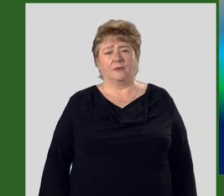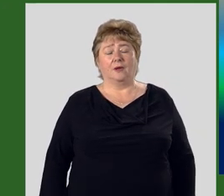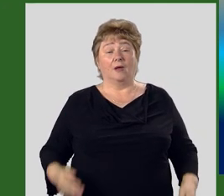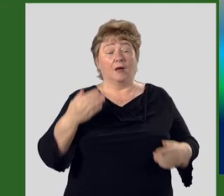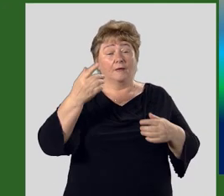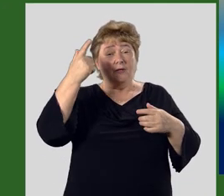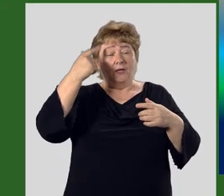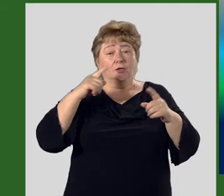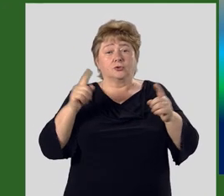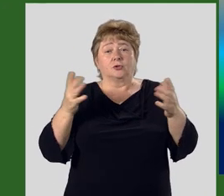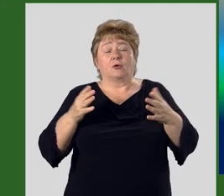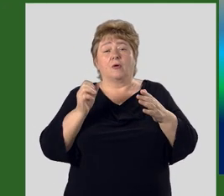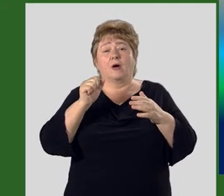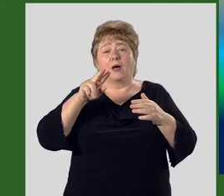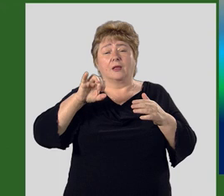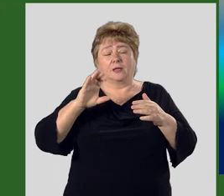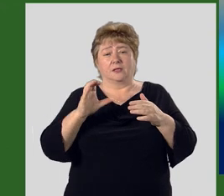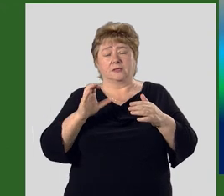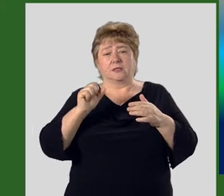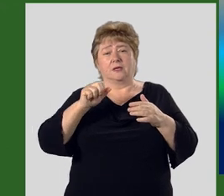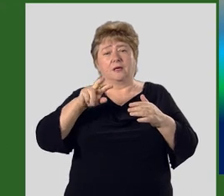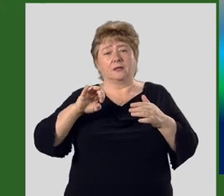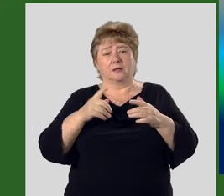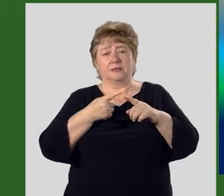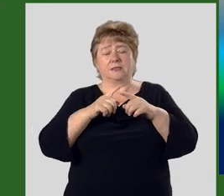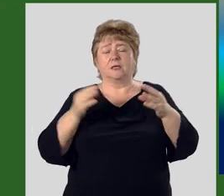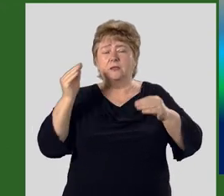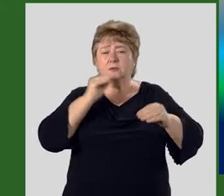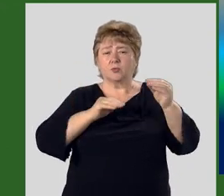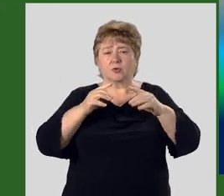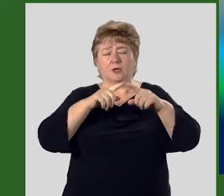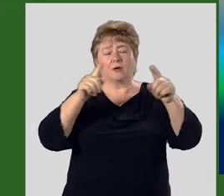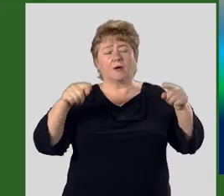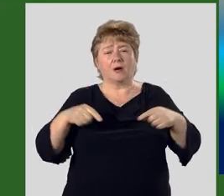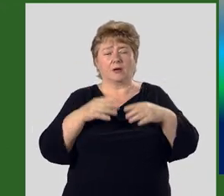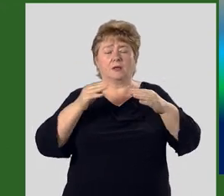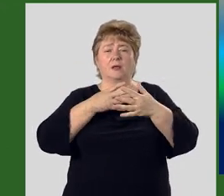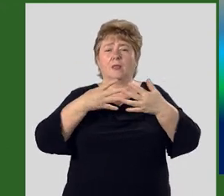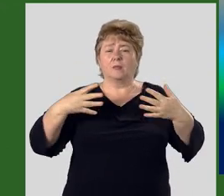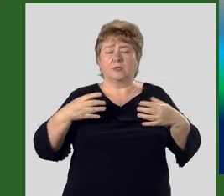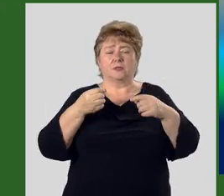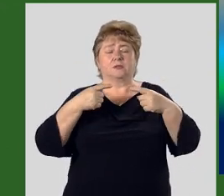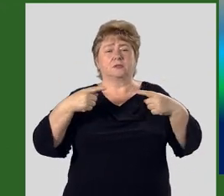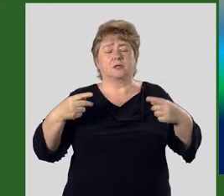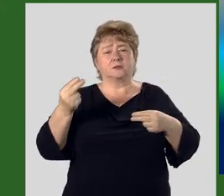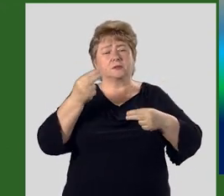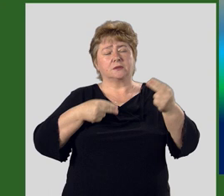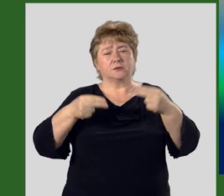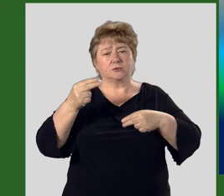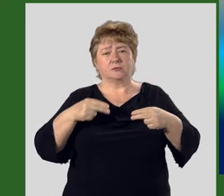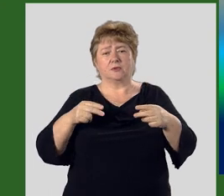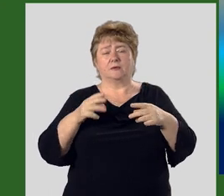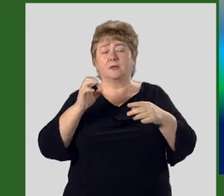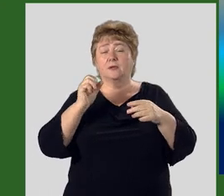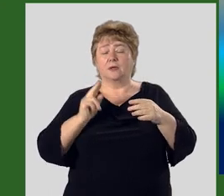А вы знаете, что такое атлас? Атлас – это сборник карт, таблиц, специальных рисунков